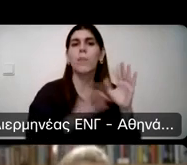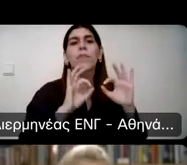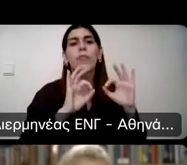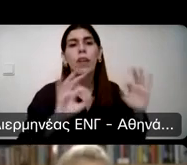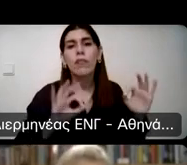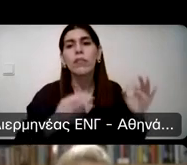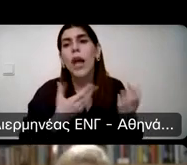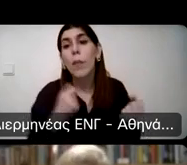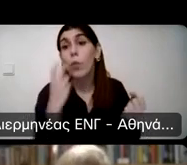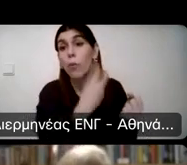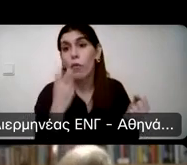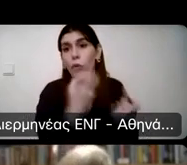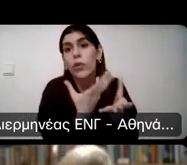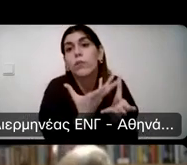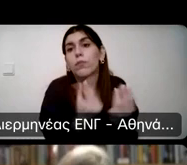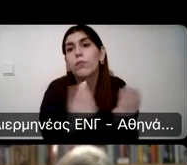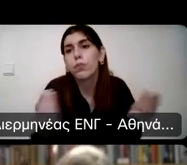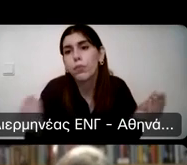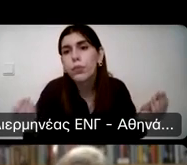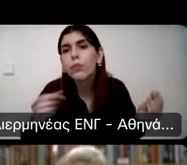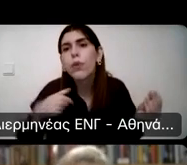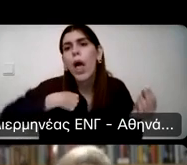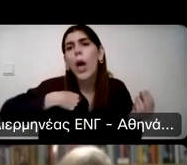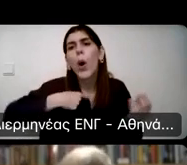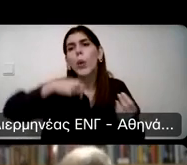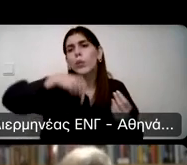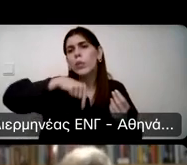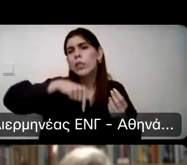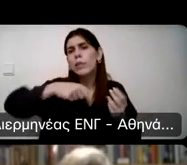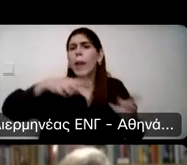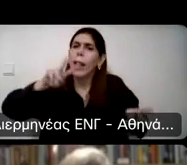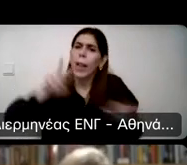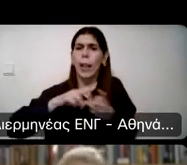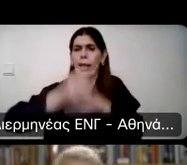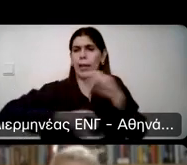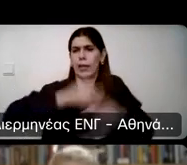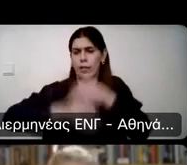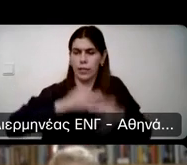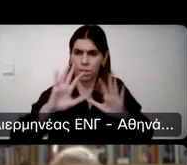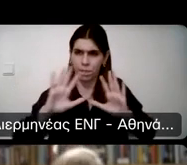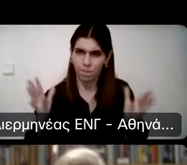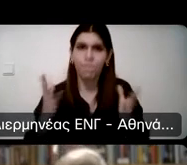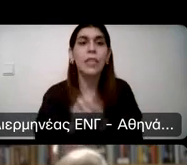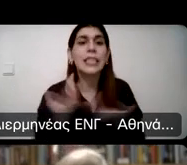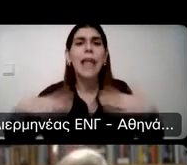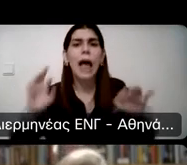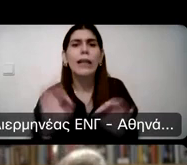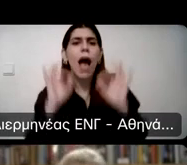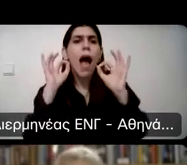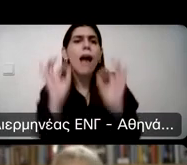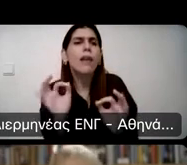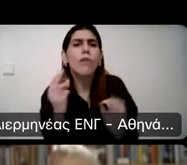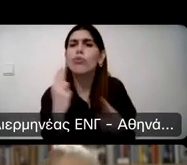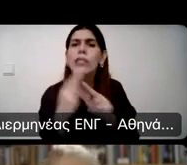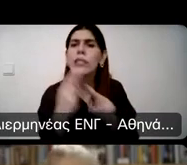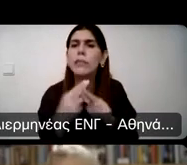όσες θα χρησιμοποιήσω στη σημερινή παρουσίαση. Ξεκινώ προσδιορίζοντας τον ρατσισμό, ο οποίος